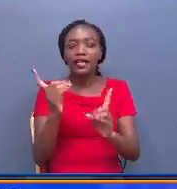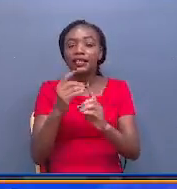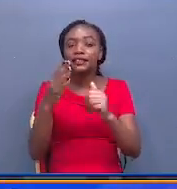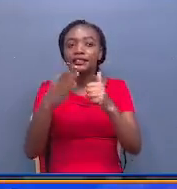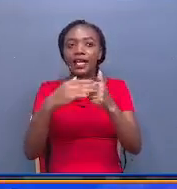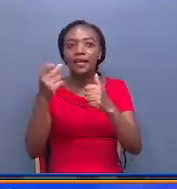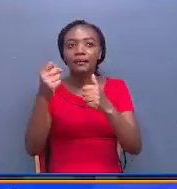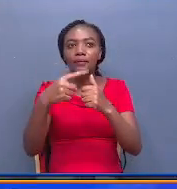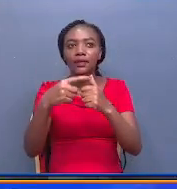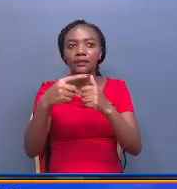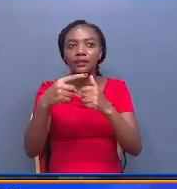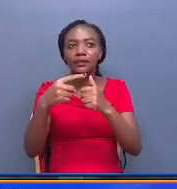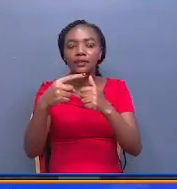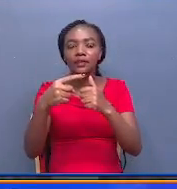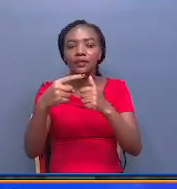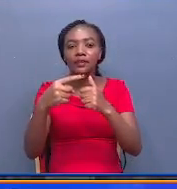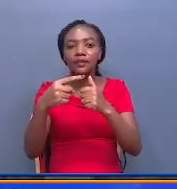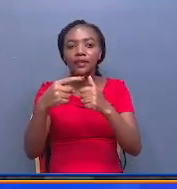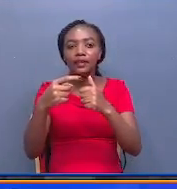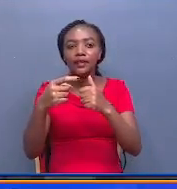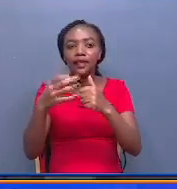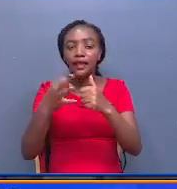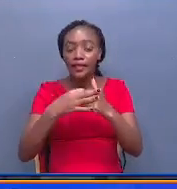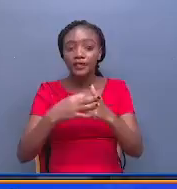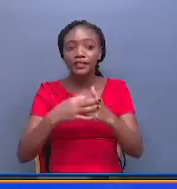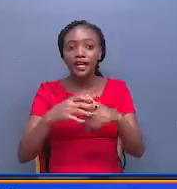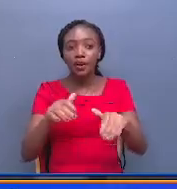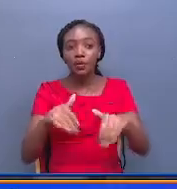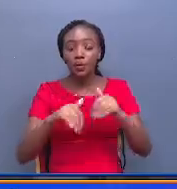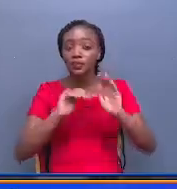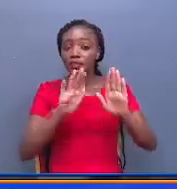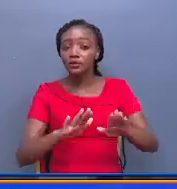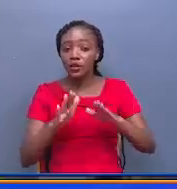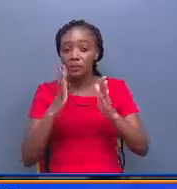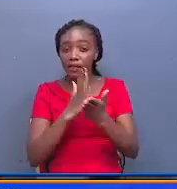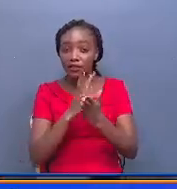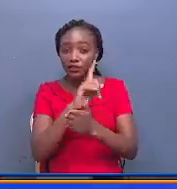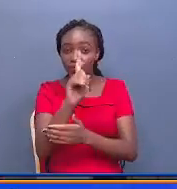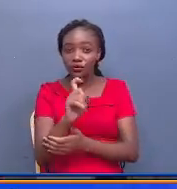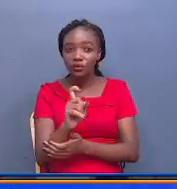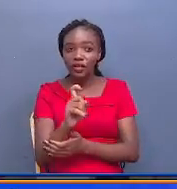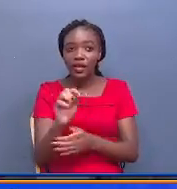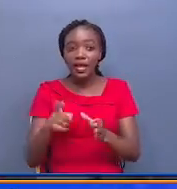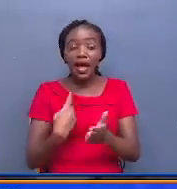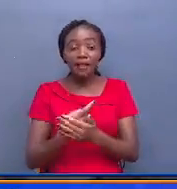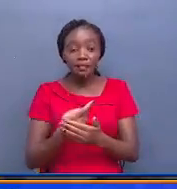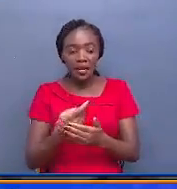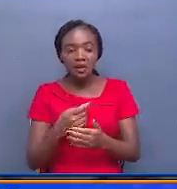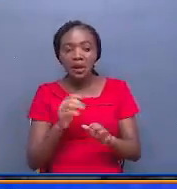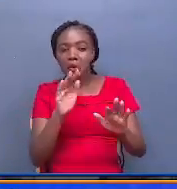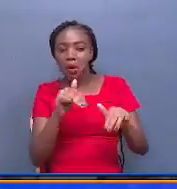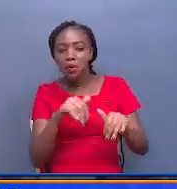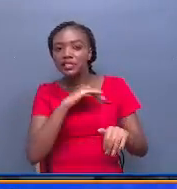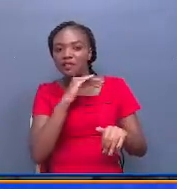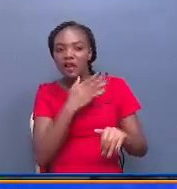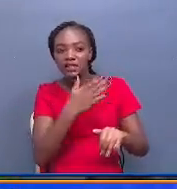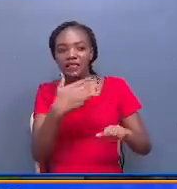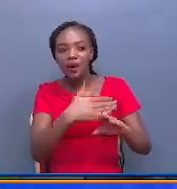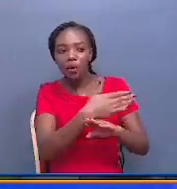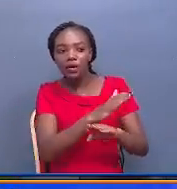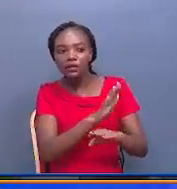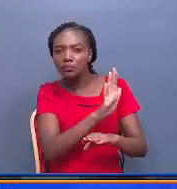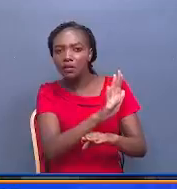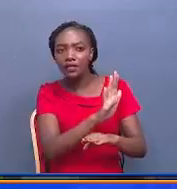9 mwezi wa 8 tunamngojea kitendawili kwa debe na utapeli yake na ukora